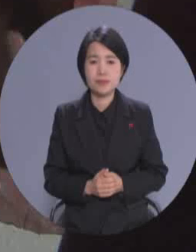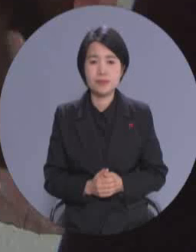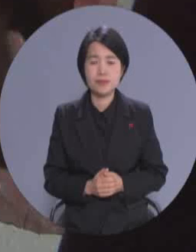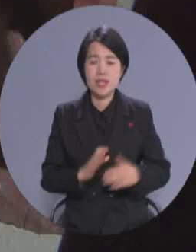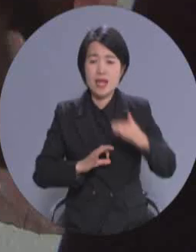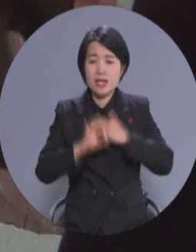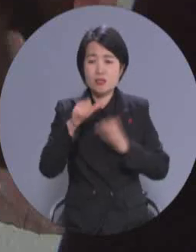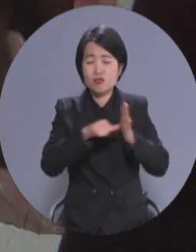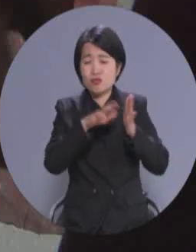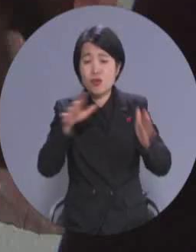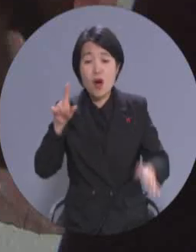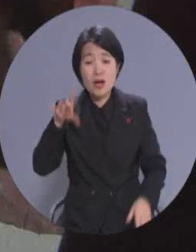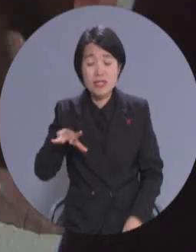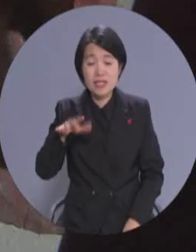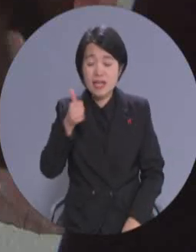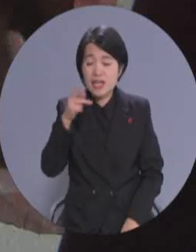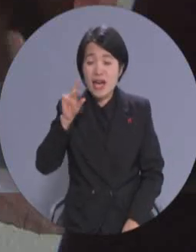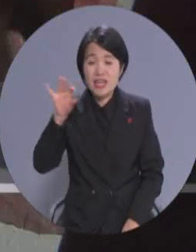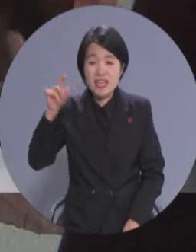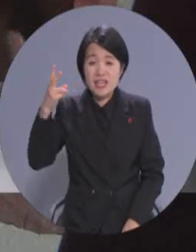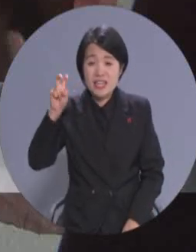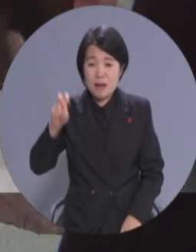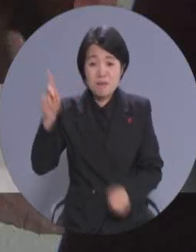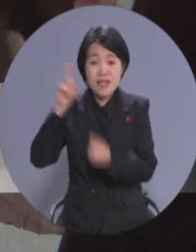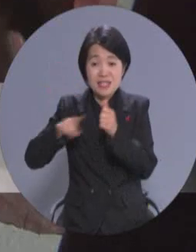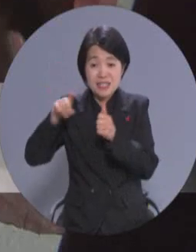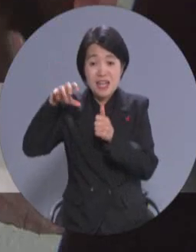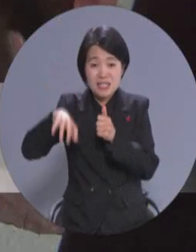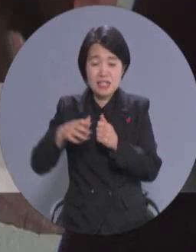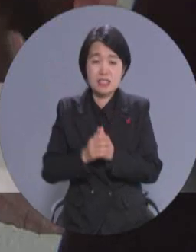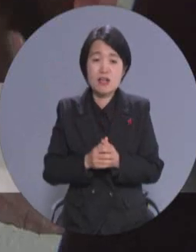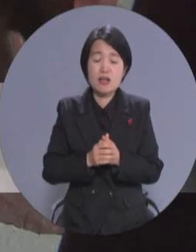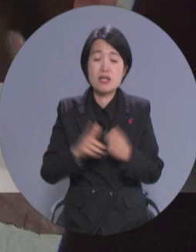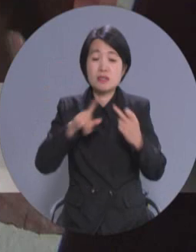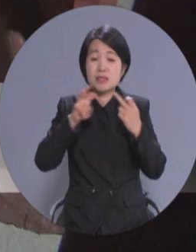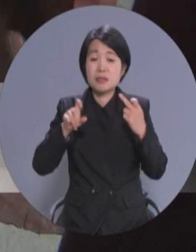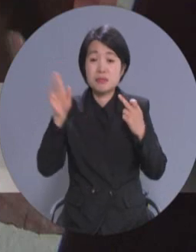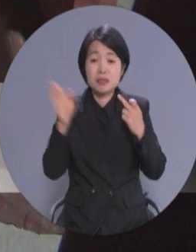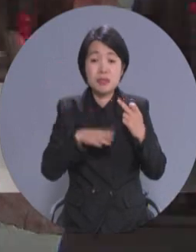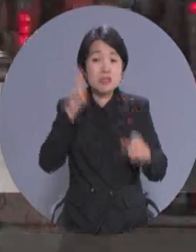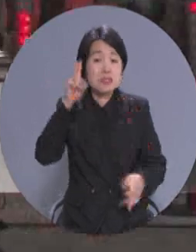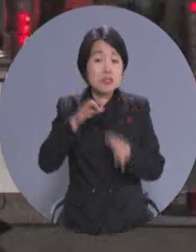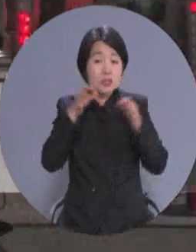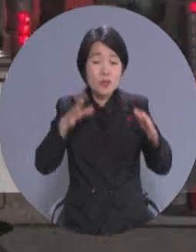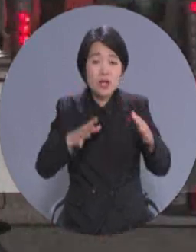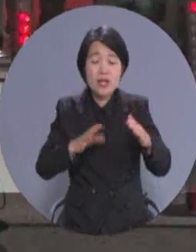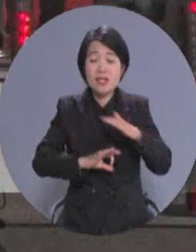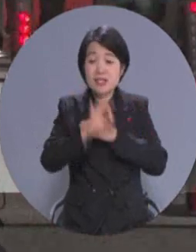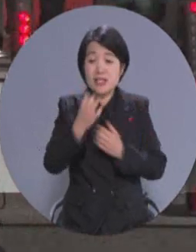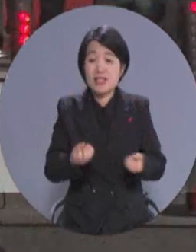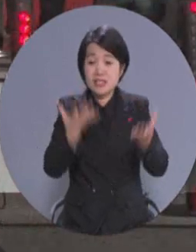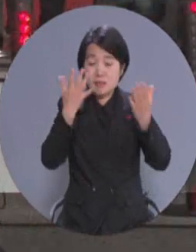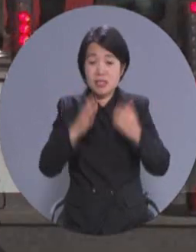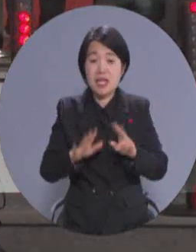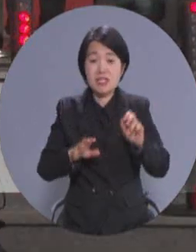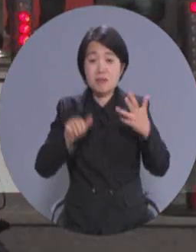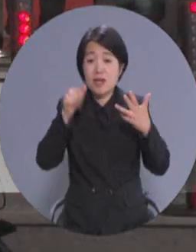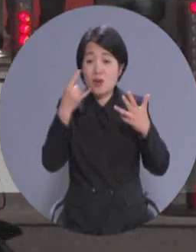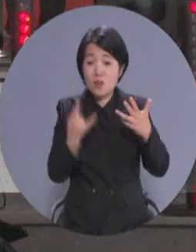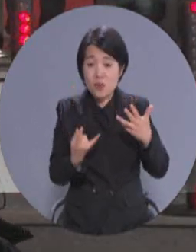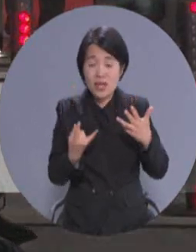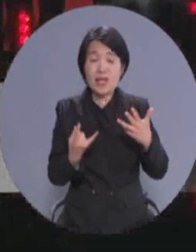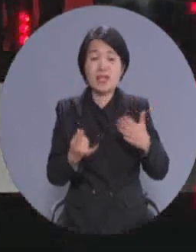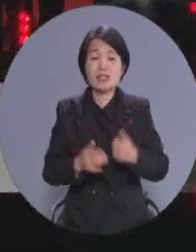해도지 명소인 향일암에서 오는 31일부터 이틀 동안 출제가 열립니다 올해로 28회째를 맞는 이번